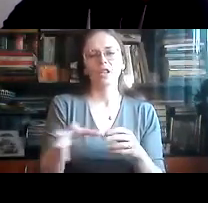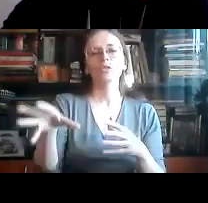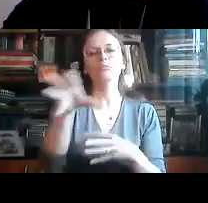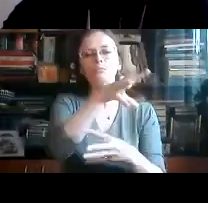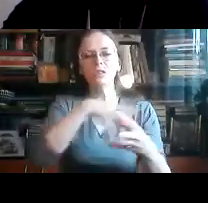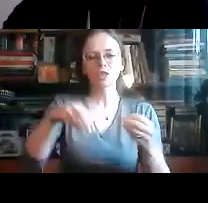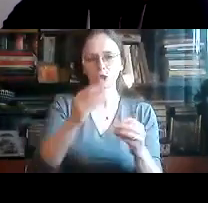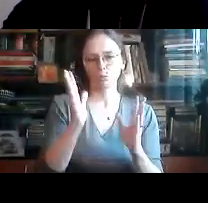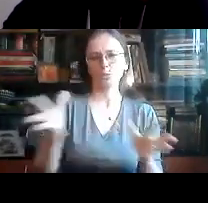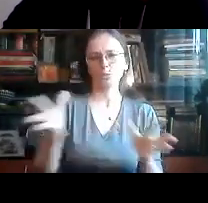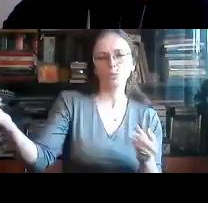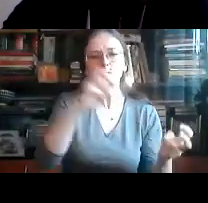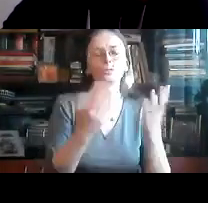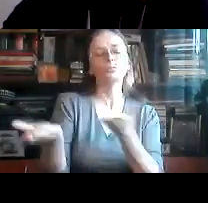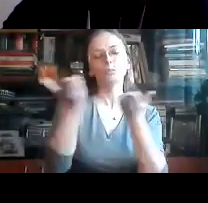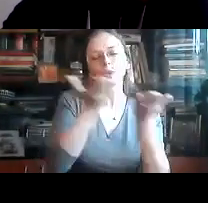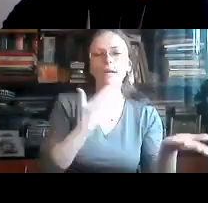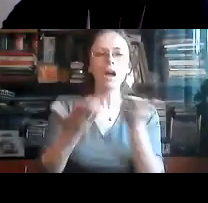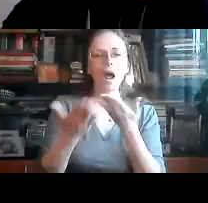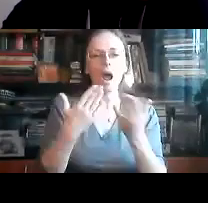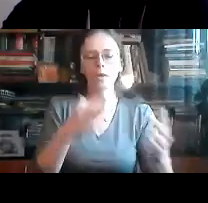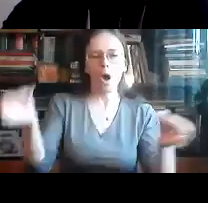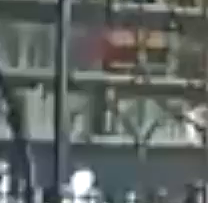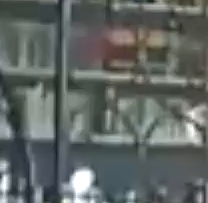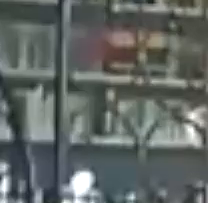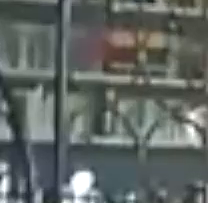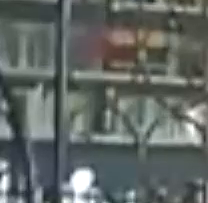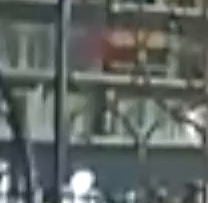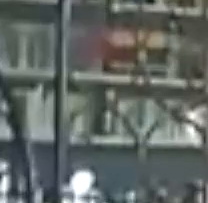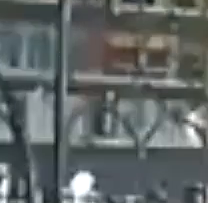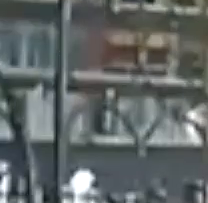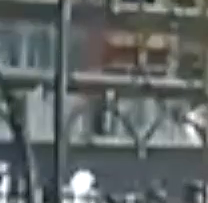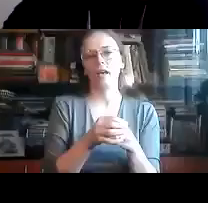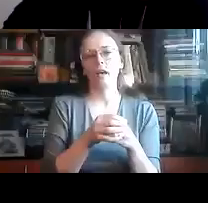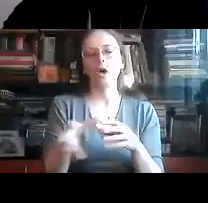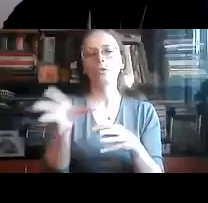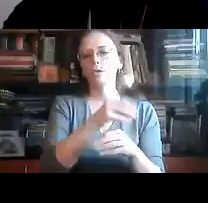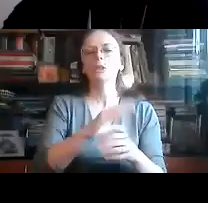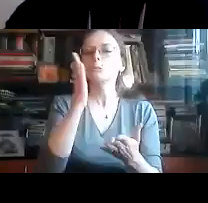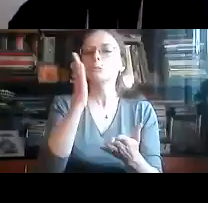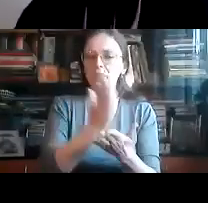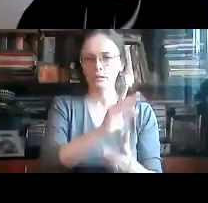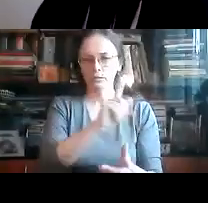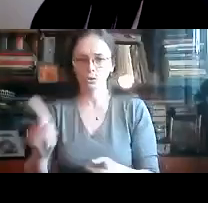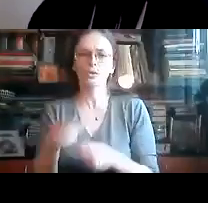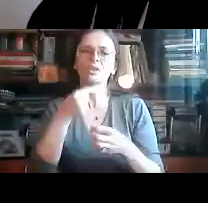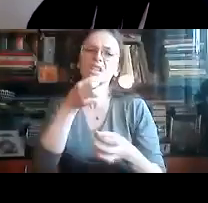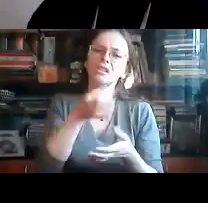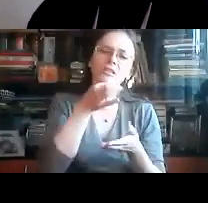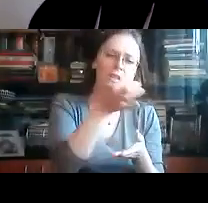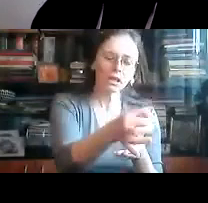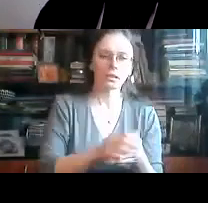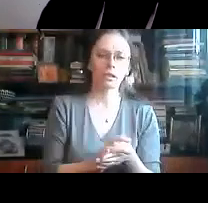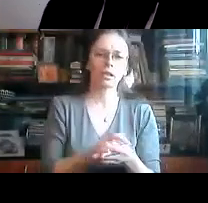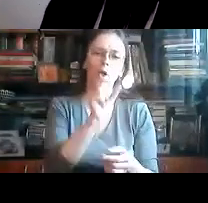так или иначе, потому что я думаю, что всем есть что сказать, тем более люди, которые собрались, они представляют очень